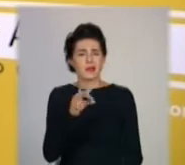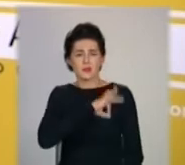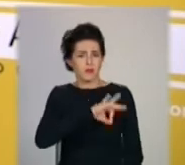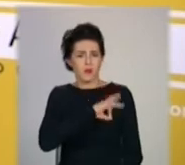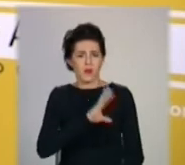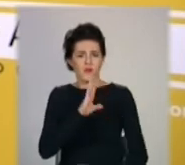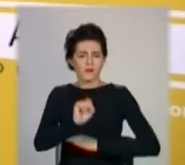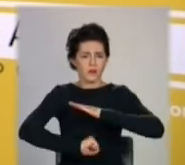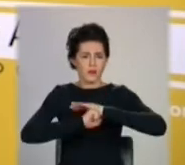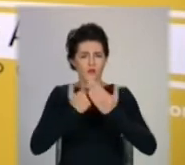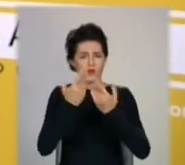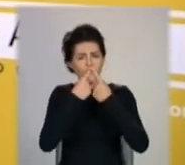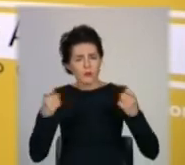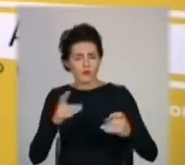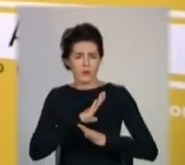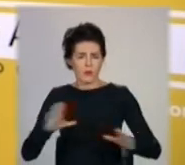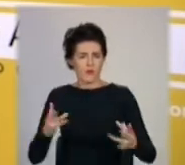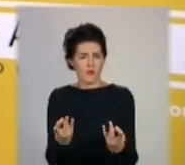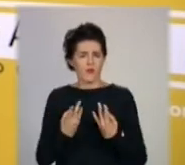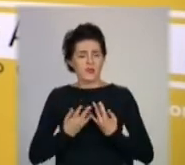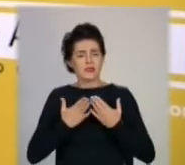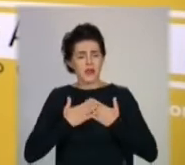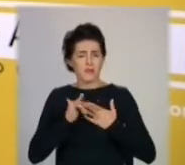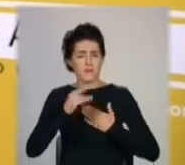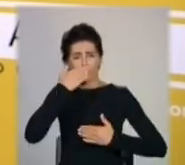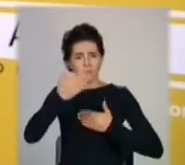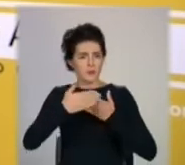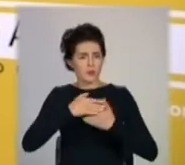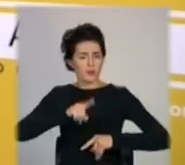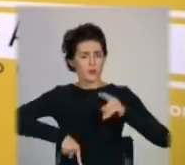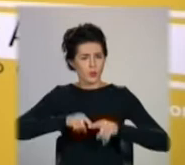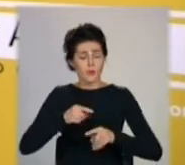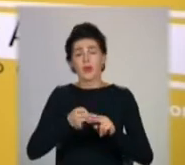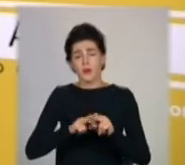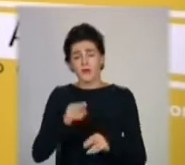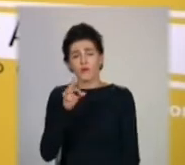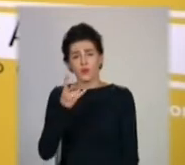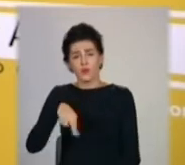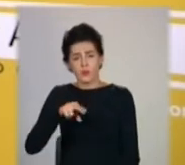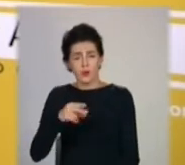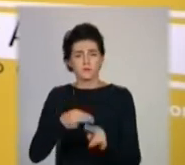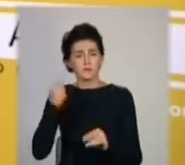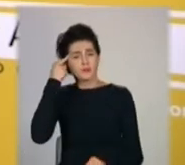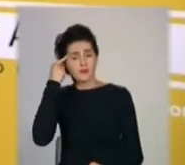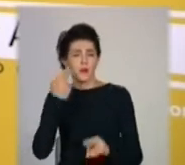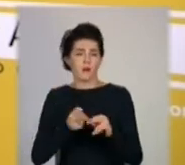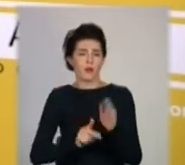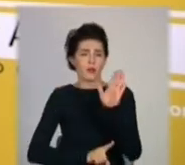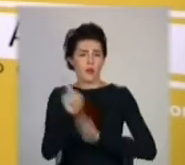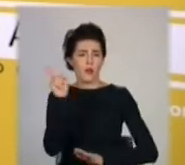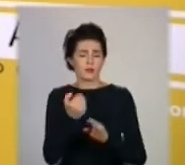означає наражати на небезпеку себе або своїх близьких. Саме тому фонд в рамках програми «Рінат Ахметов. Порятунок життів»